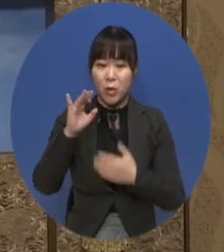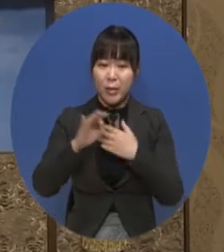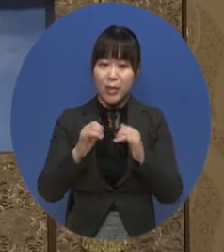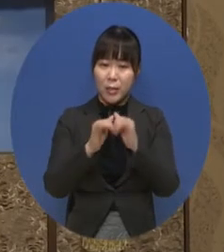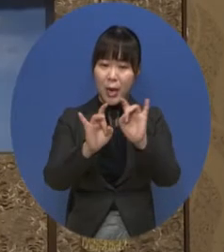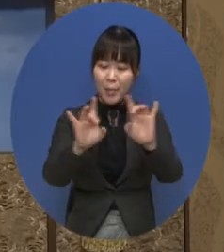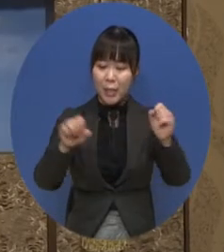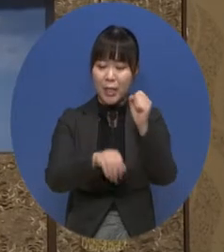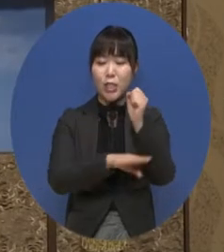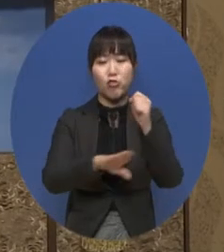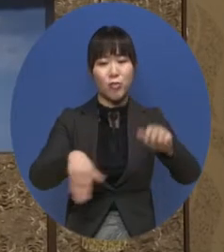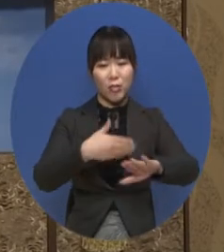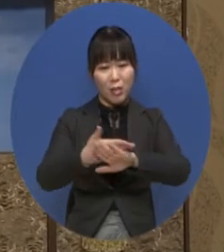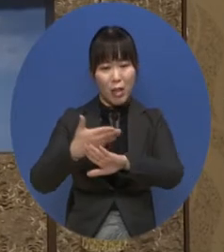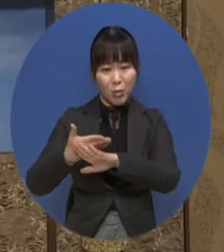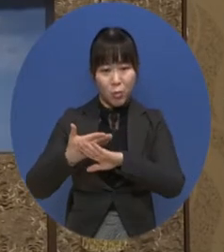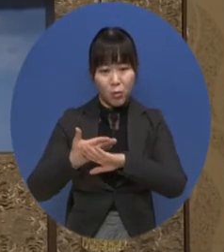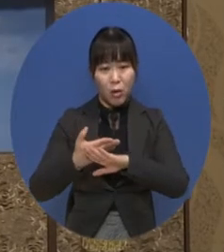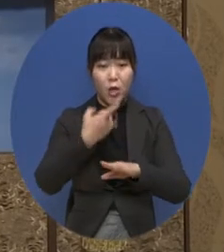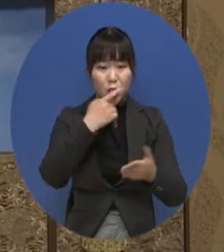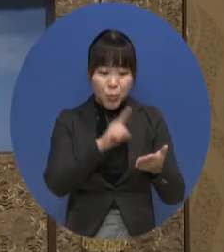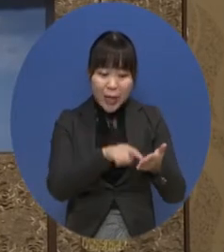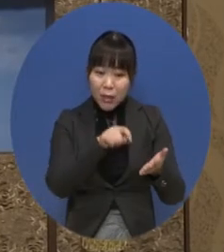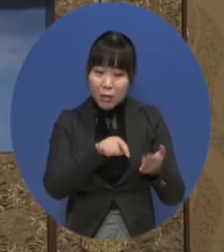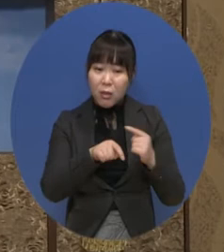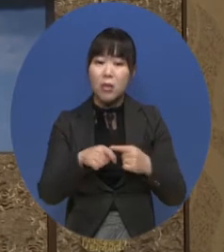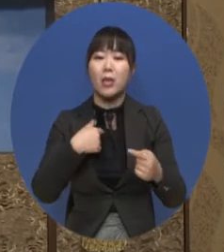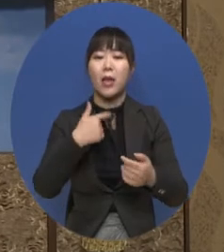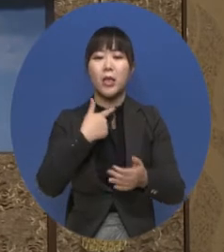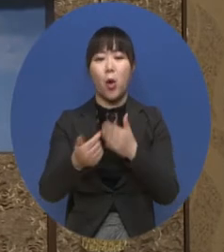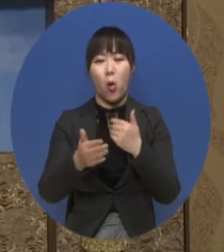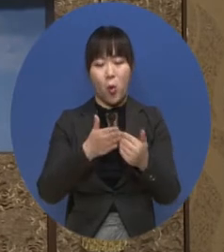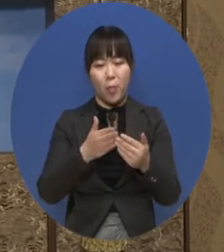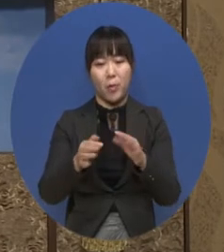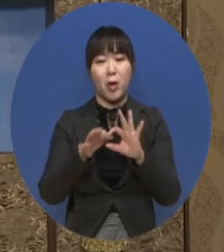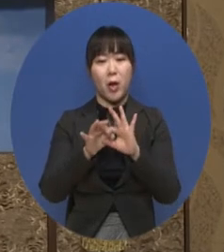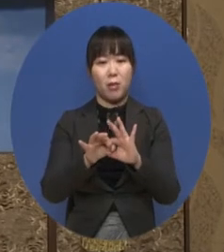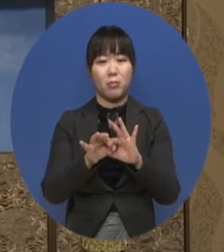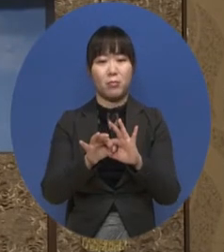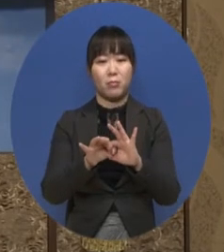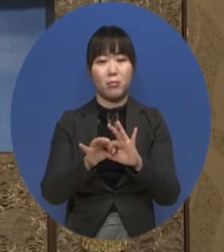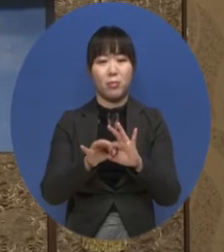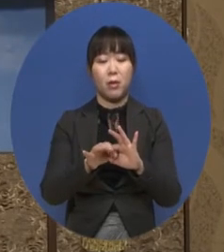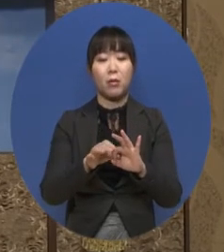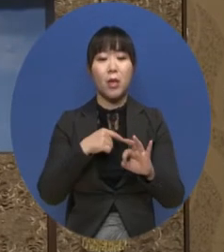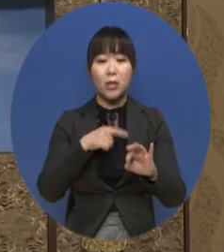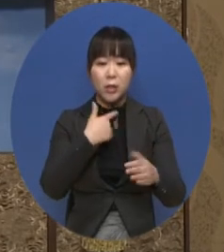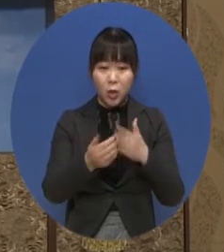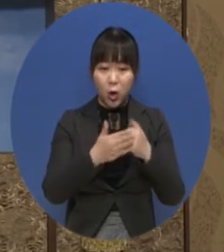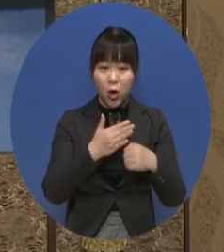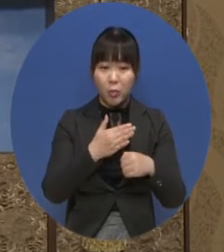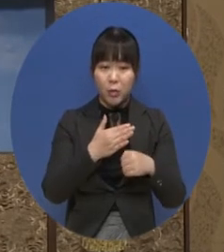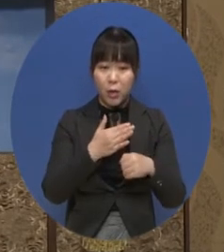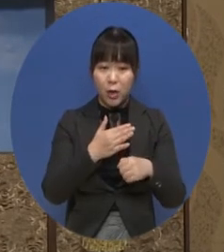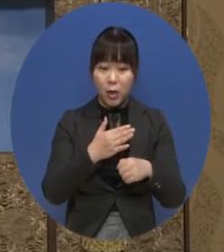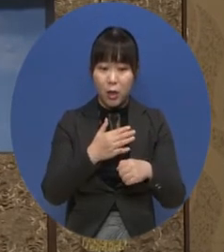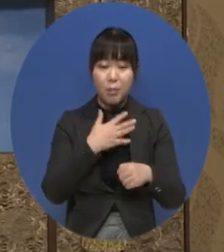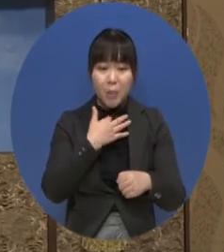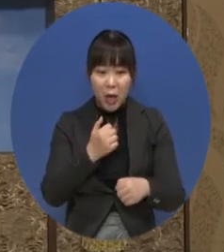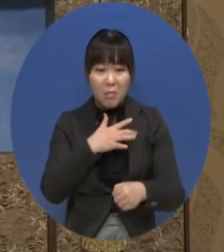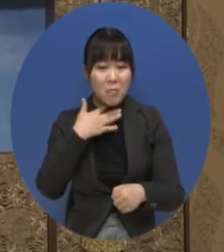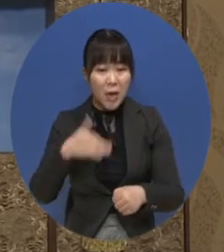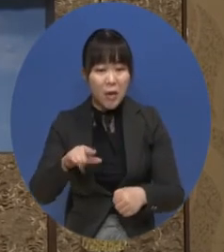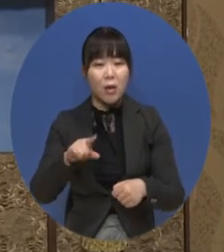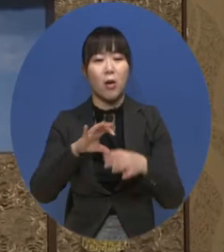사람마다 다 기준이 다르고 예. 쉽다라는 거는 경험치랑도 연관이 되거든요. 그렇죠. 내가 그 경험을 했냐 안 했냐에 따라 정보가